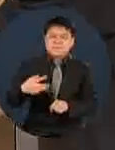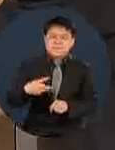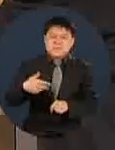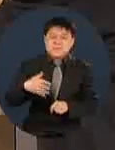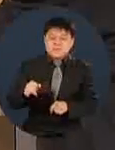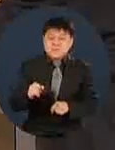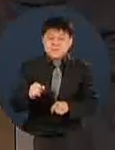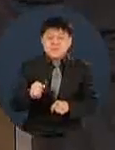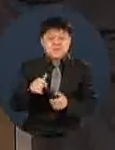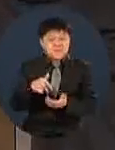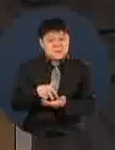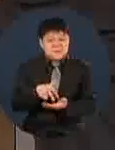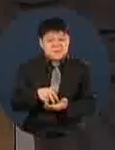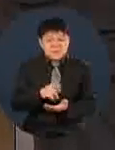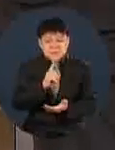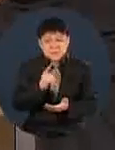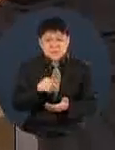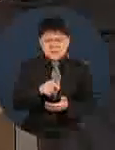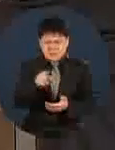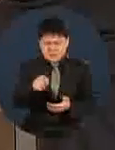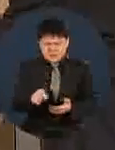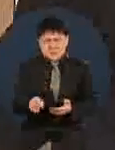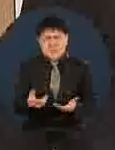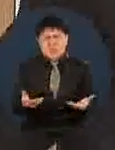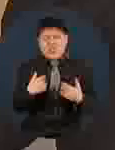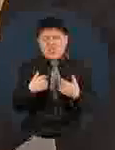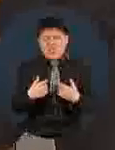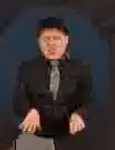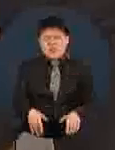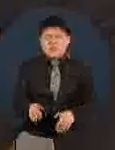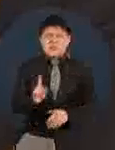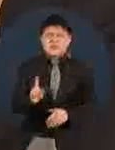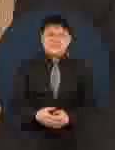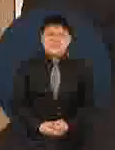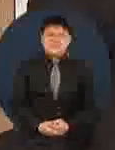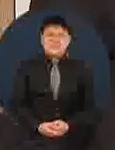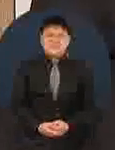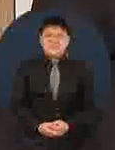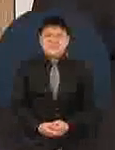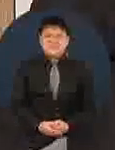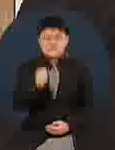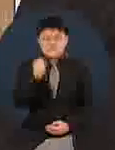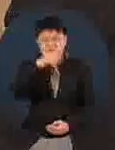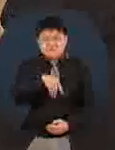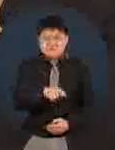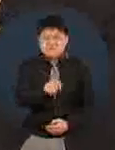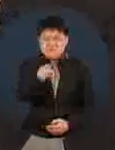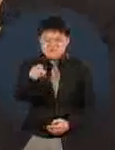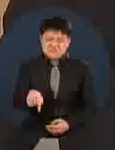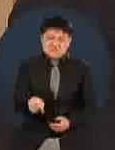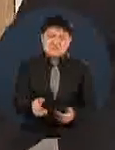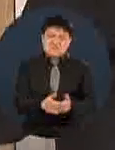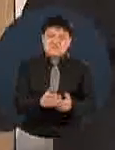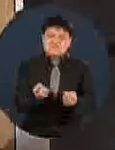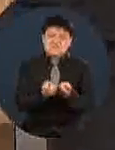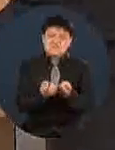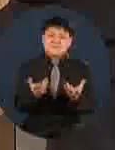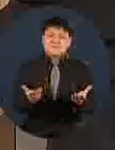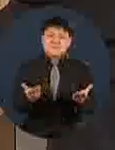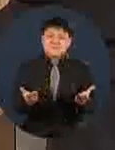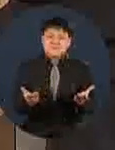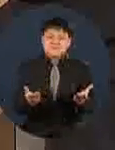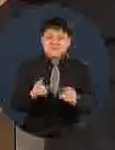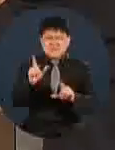꽉꽉 있는 게 힘이 좋은데 이런 게 힘이 없어요. 네. 그러니까 쭉 네, 빠지기만 하니까 대책이 없죠. 그러니까 이